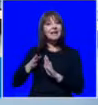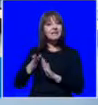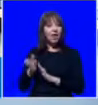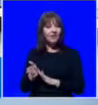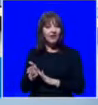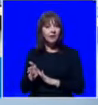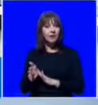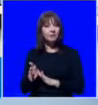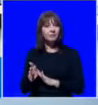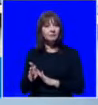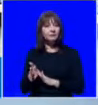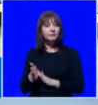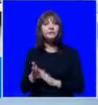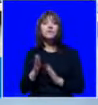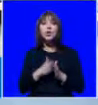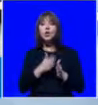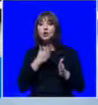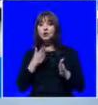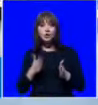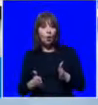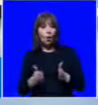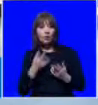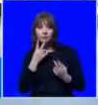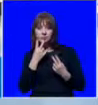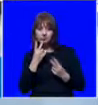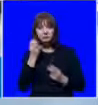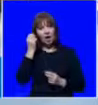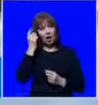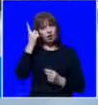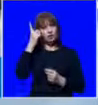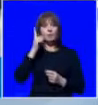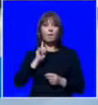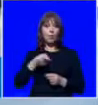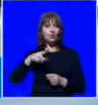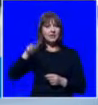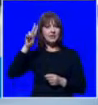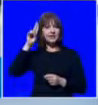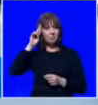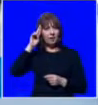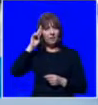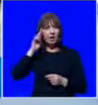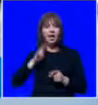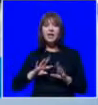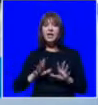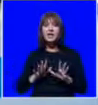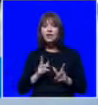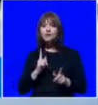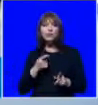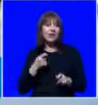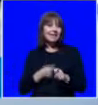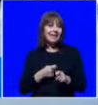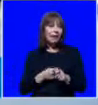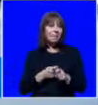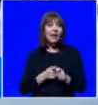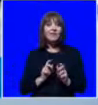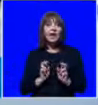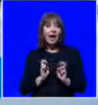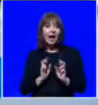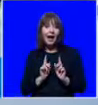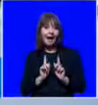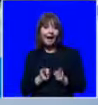Тоест, срока изглежда разумен, изпълним и в рамките на него, ако нещата се направят както трябва, което